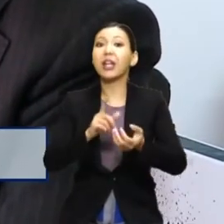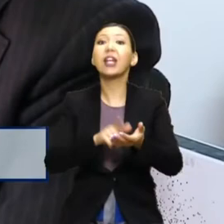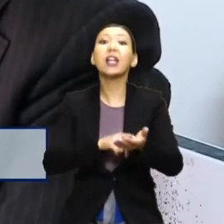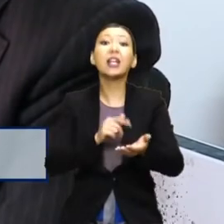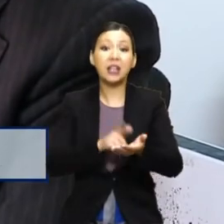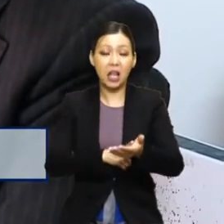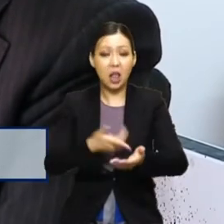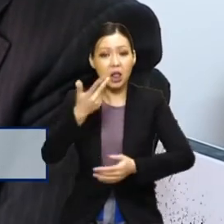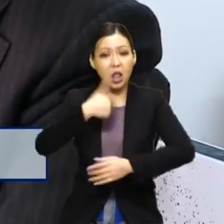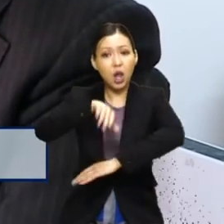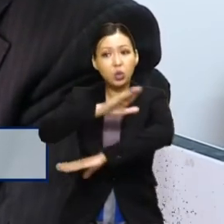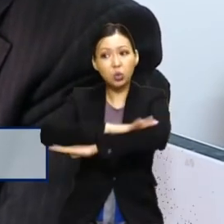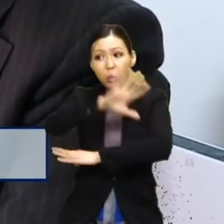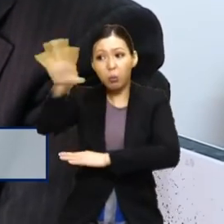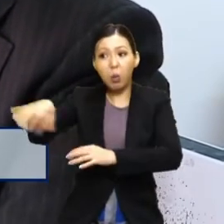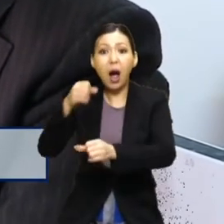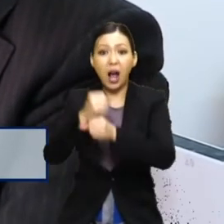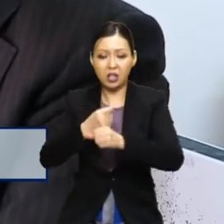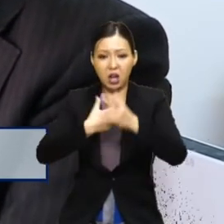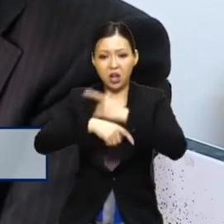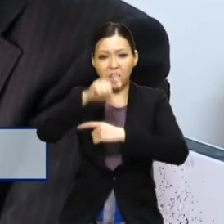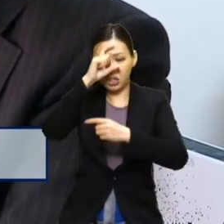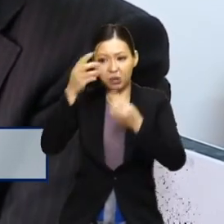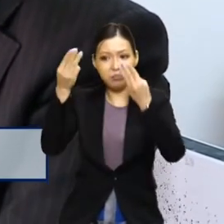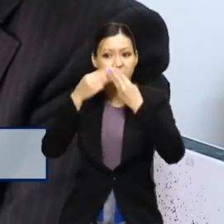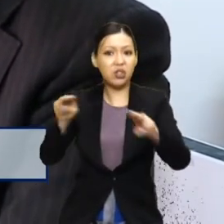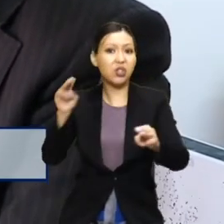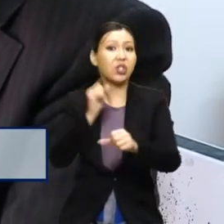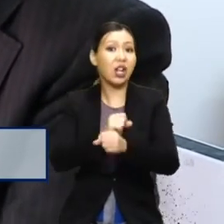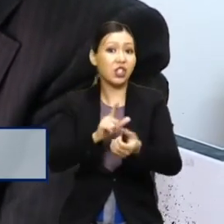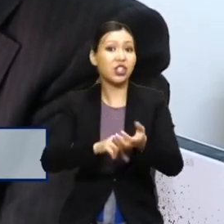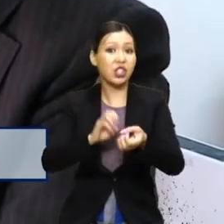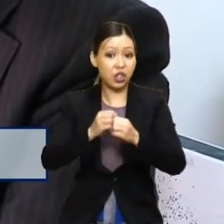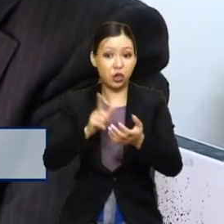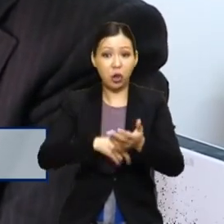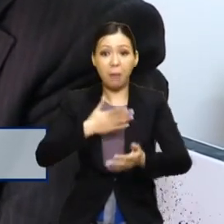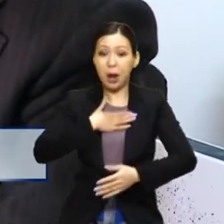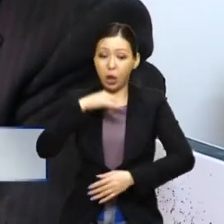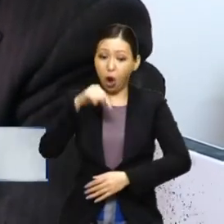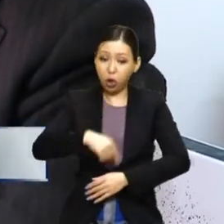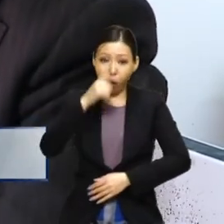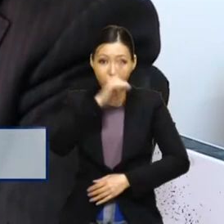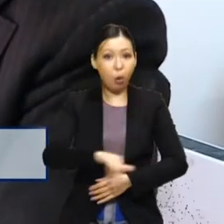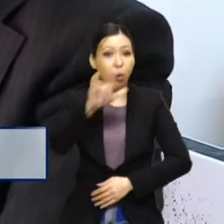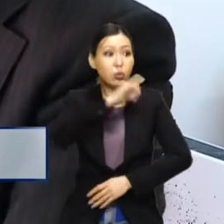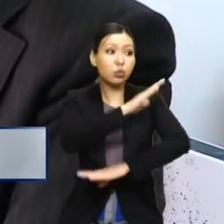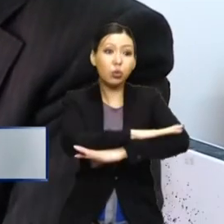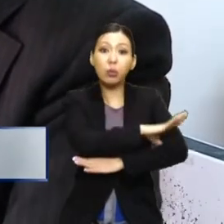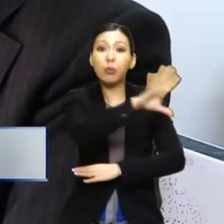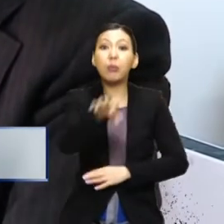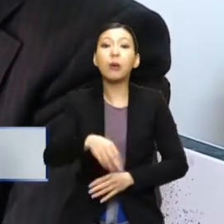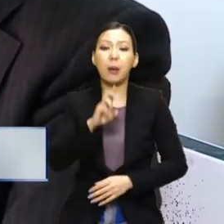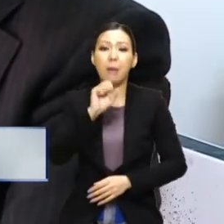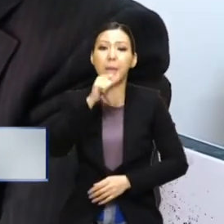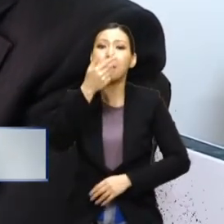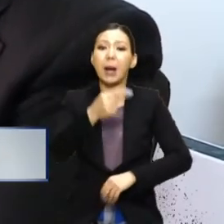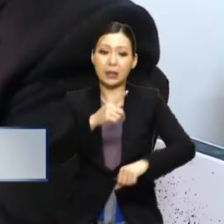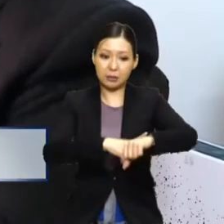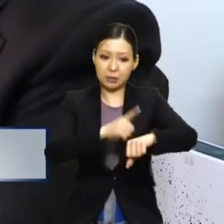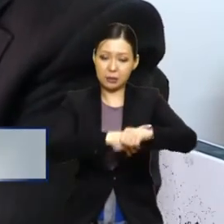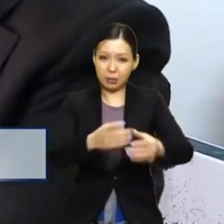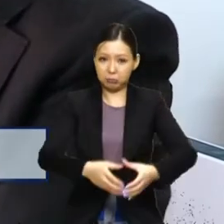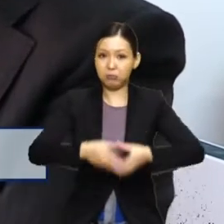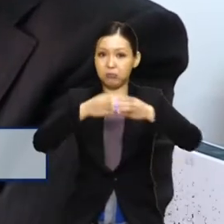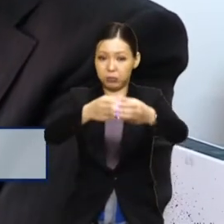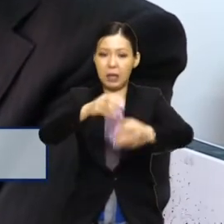тэр чигтээ эрдэм хийдгийн ажил одоо бол манад бол яаж юм гэхэлэр сургуулууд бол нэг багцаг оноочод тэр багцаагаа